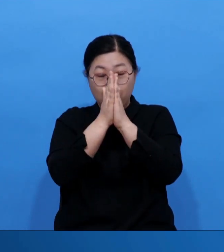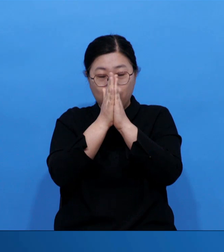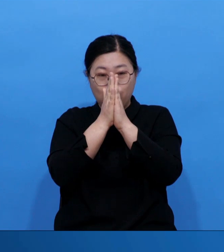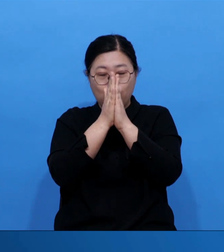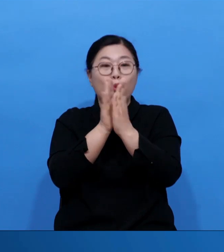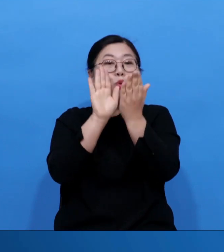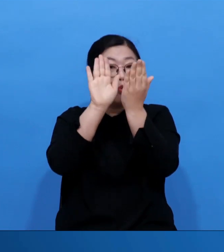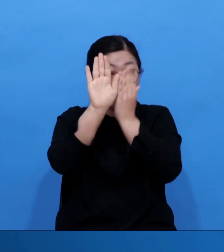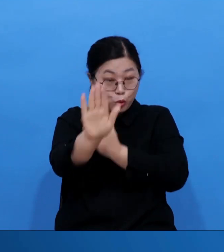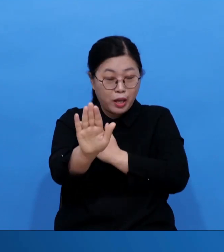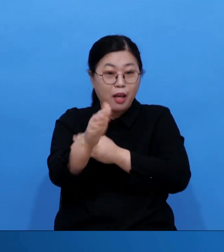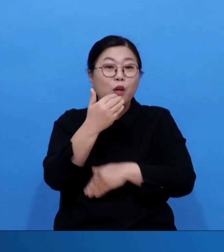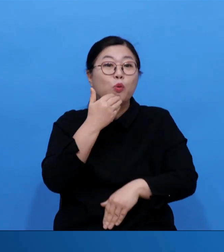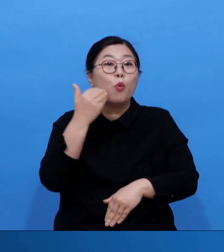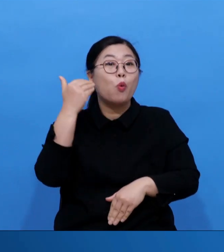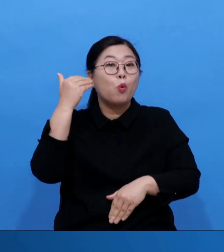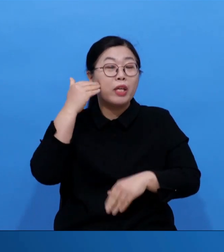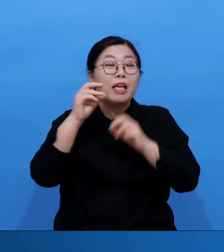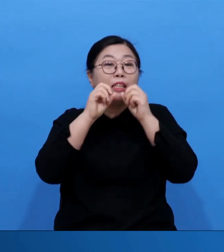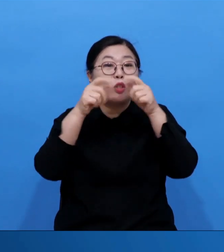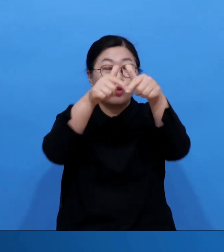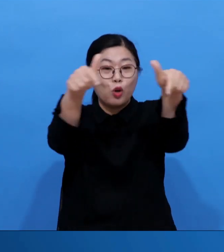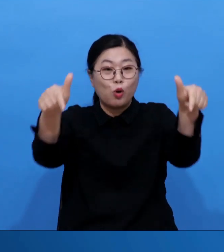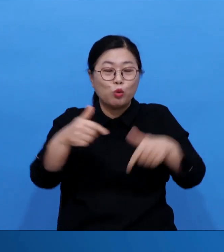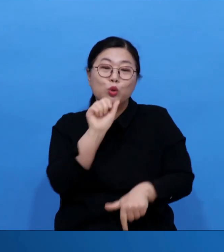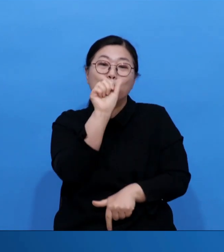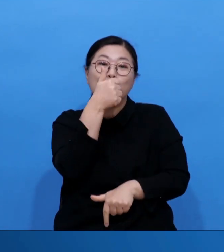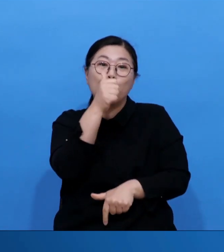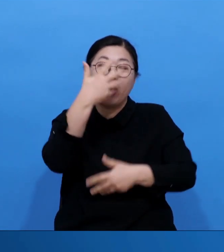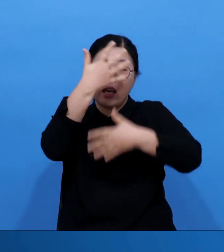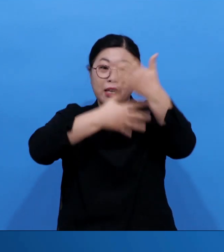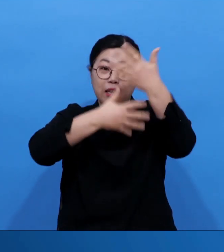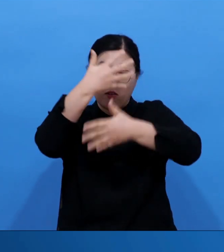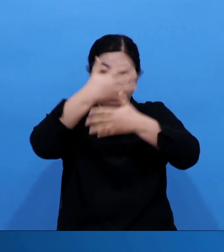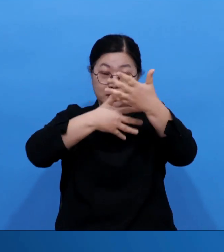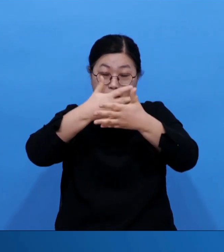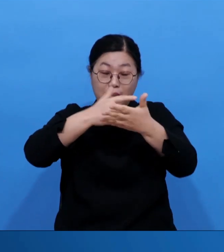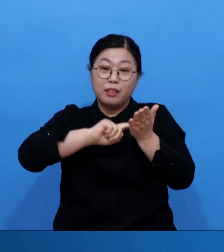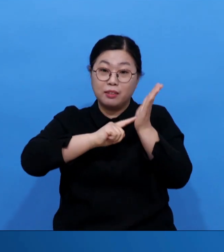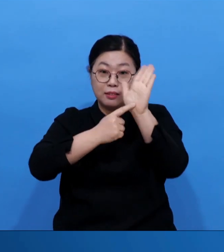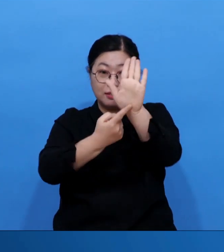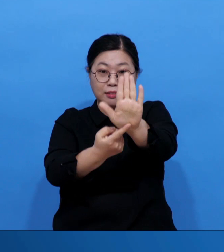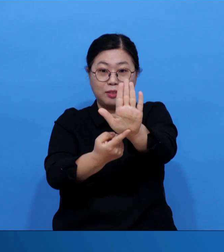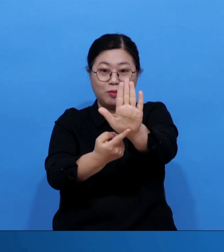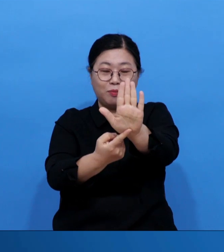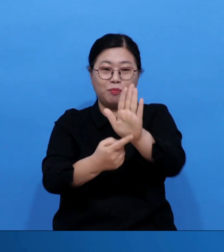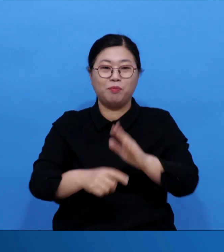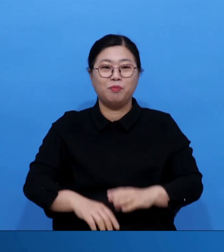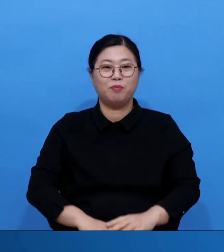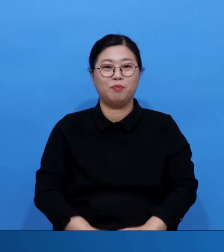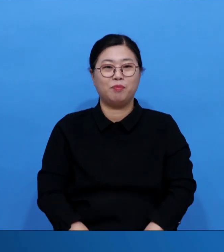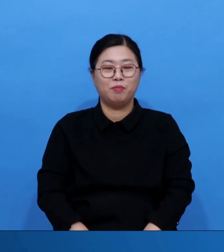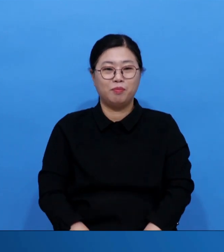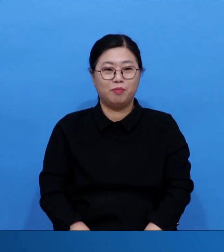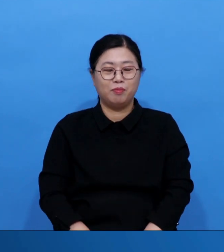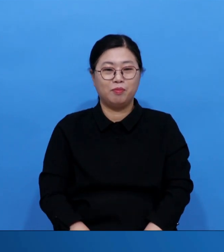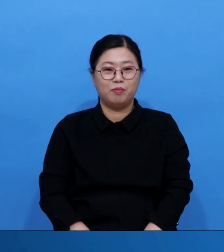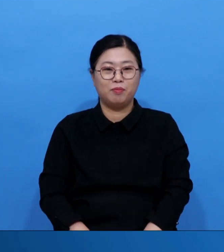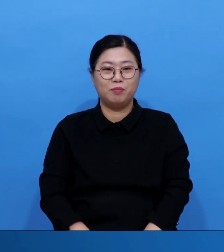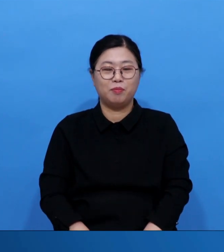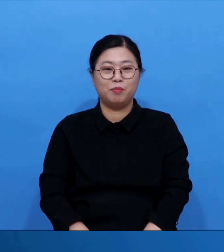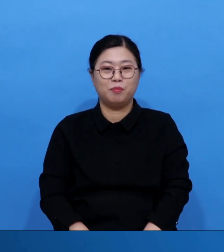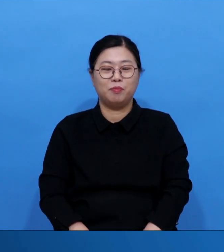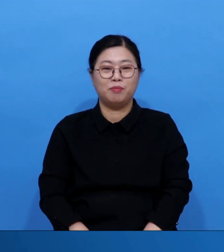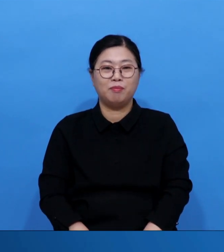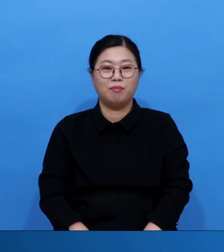이후에 농인 선교국 소개 영상이 있겠습니다. And now for our core worship, our missionary Moses Chung will come and pray for us, and